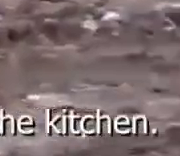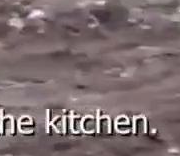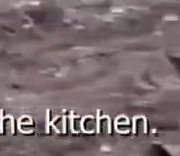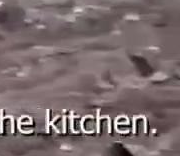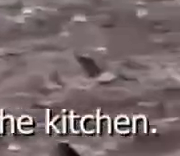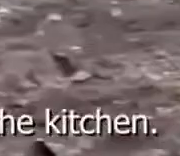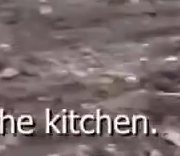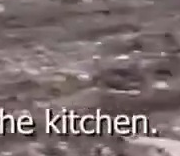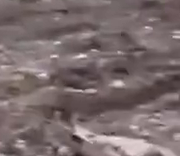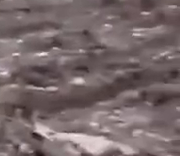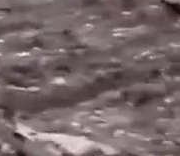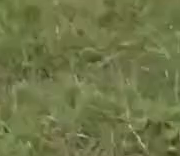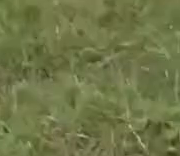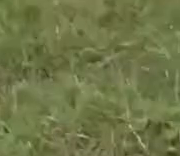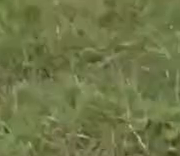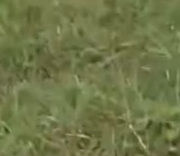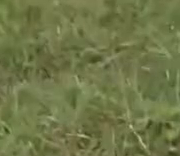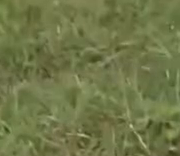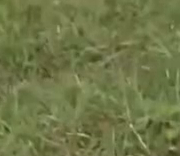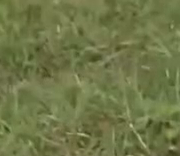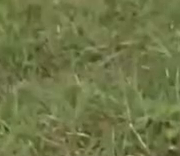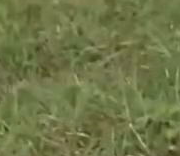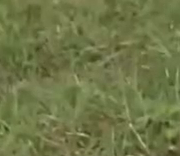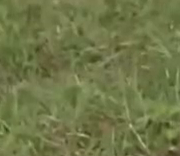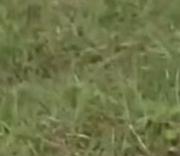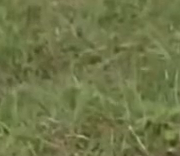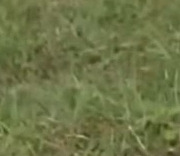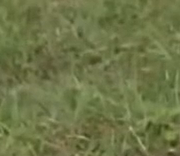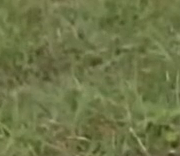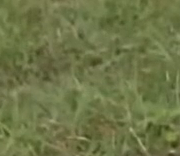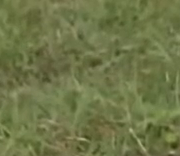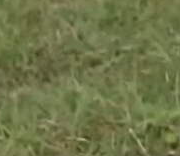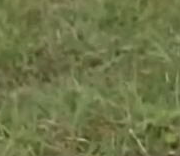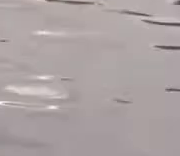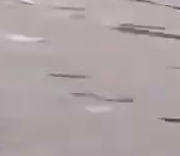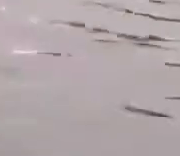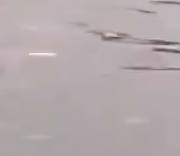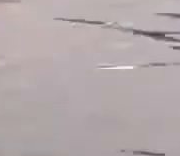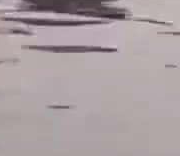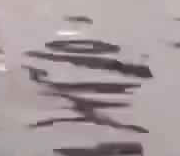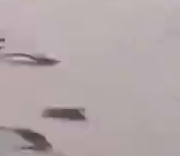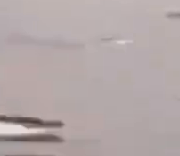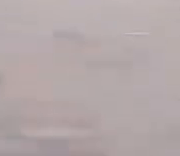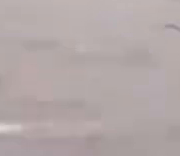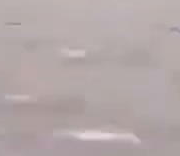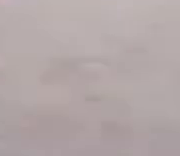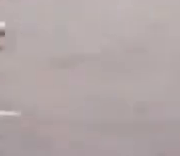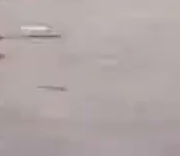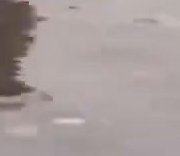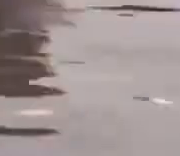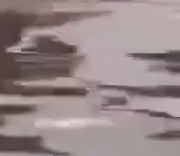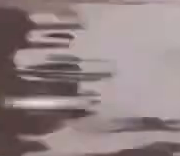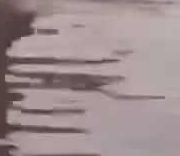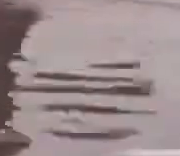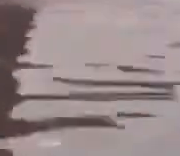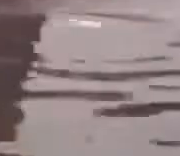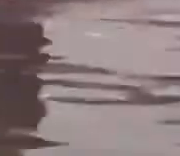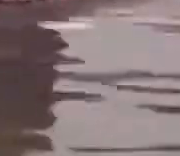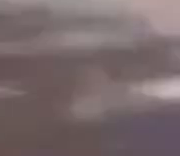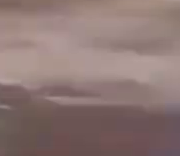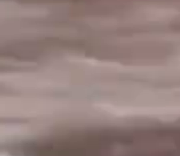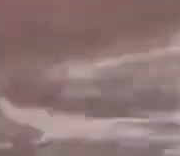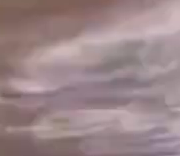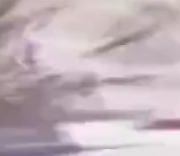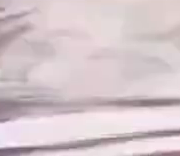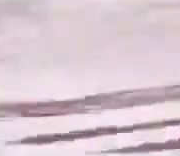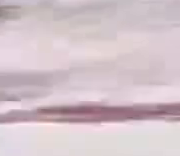aja, kamu bagian dapur. Tapi saya jawab, saya dapur bisa. Dari awal saya ikut relawan, saya